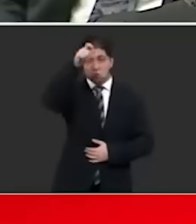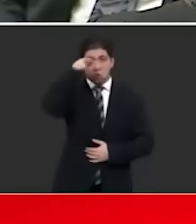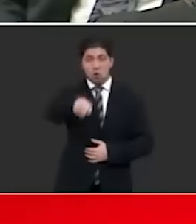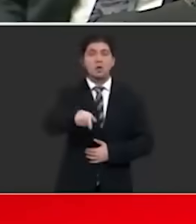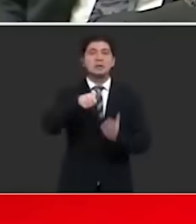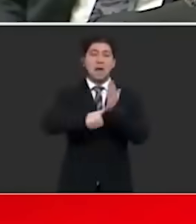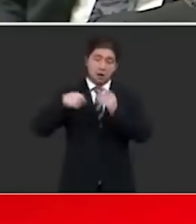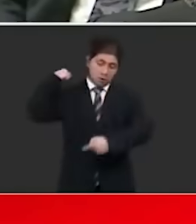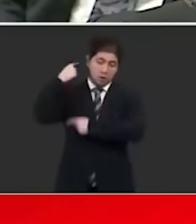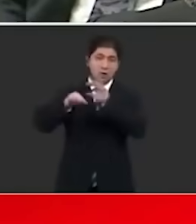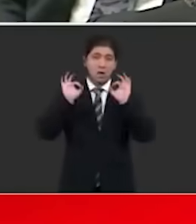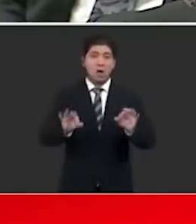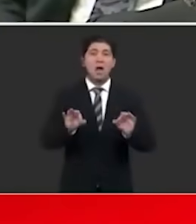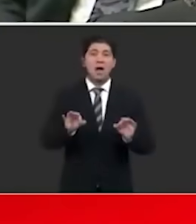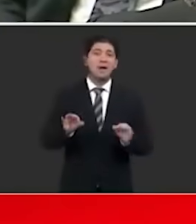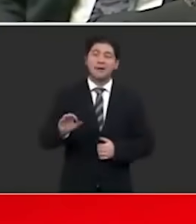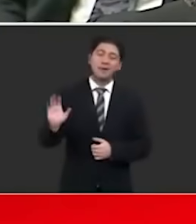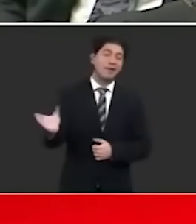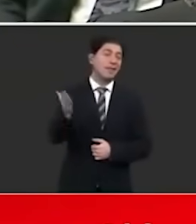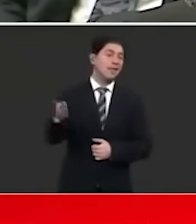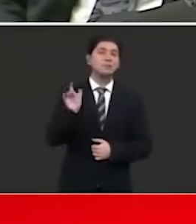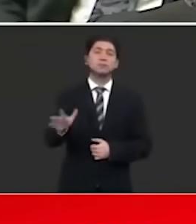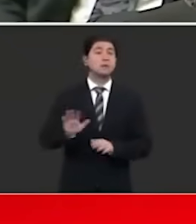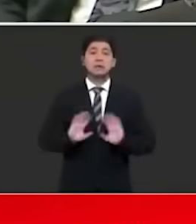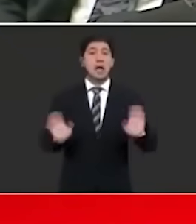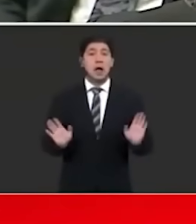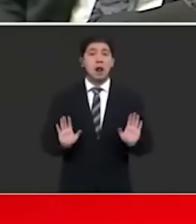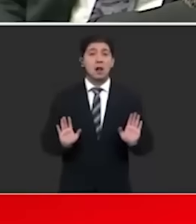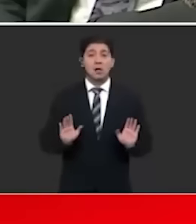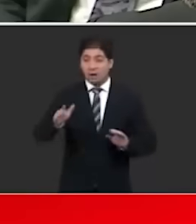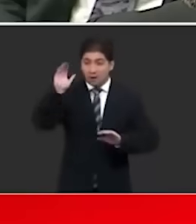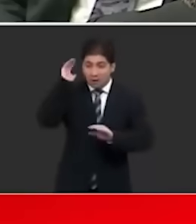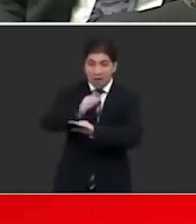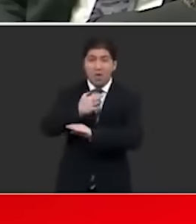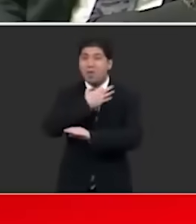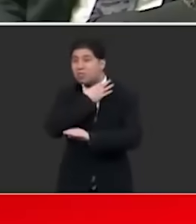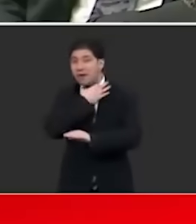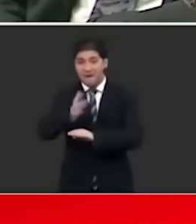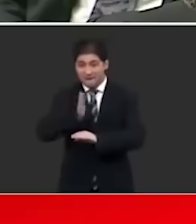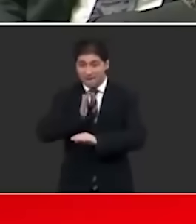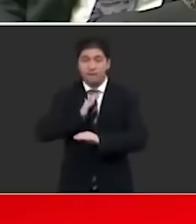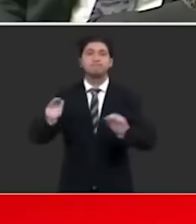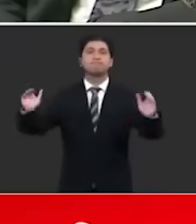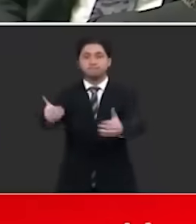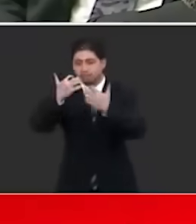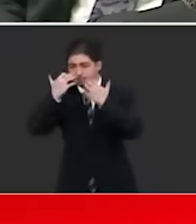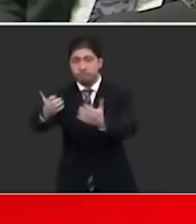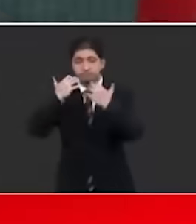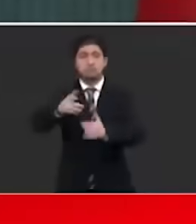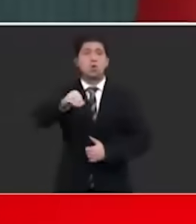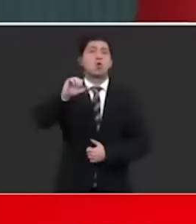misyonunu neme lazımcılık yaparak değil, başı dara düşenlere kucak açarak yerine